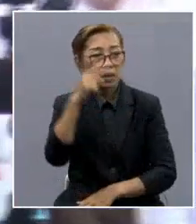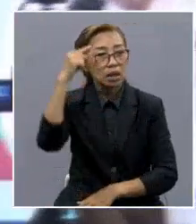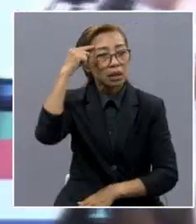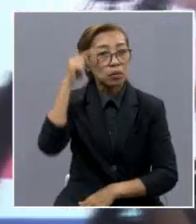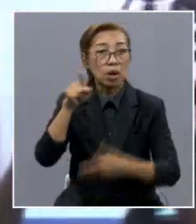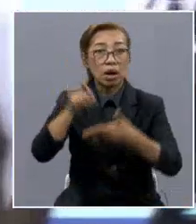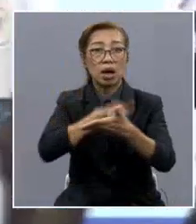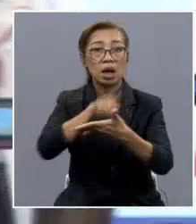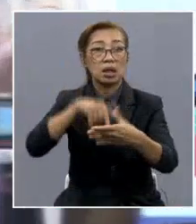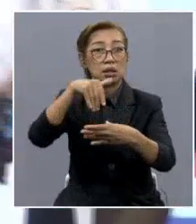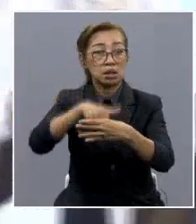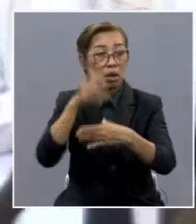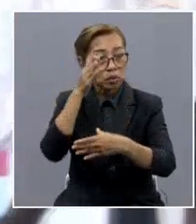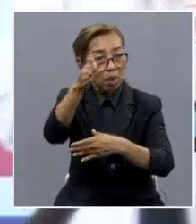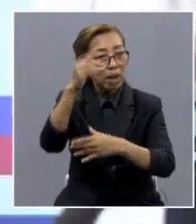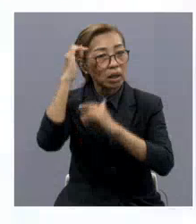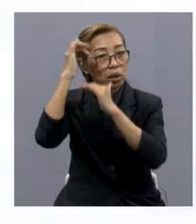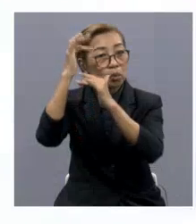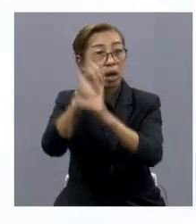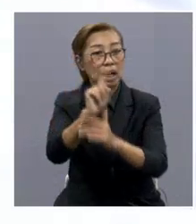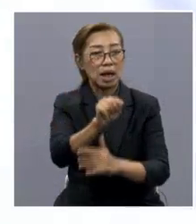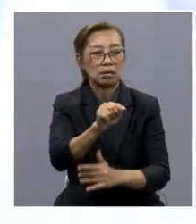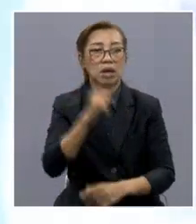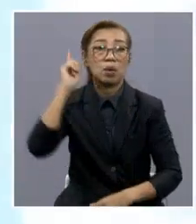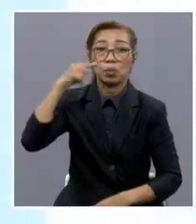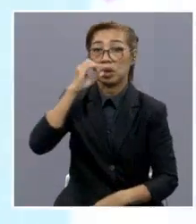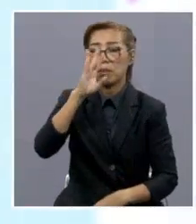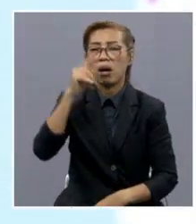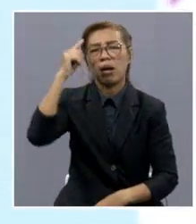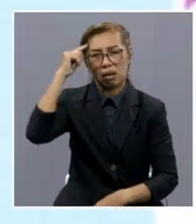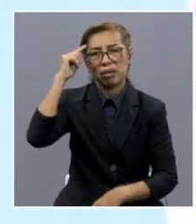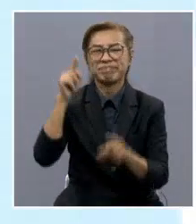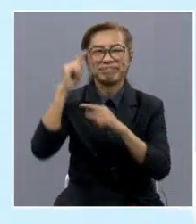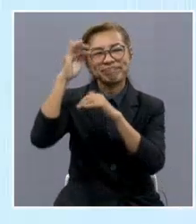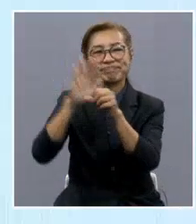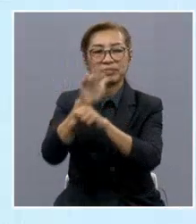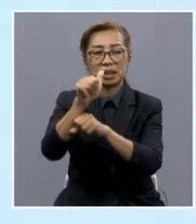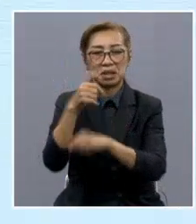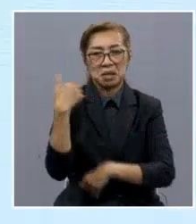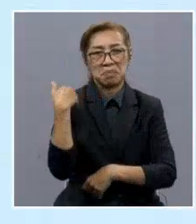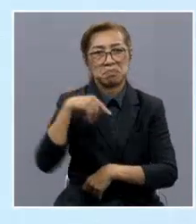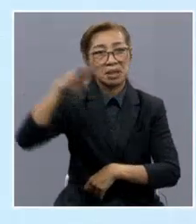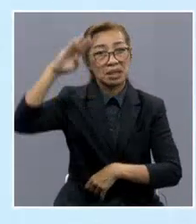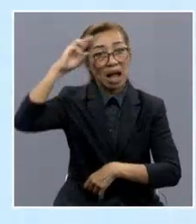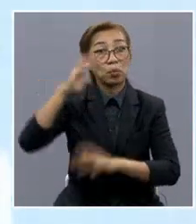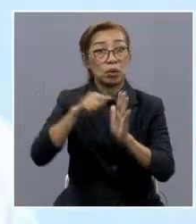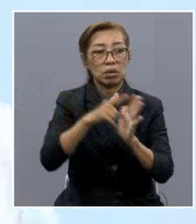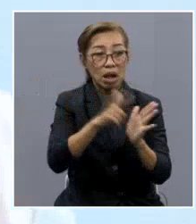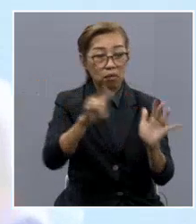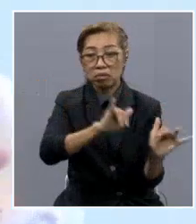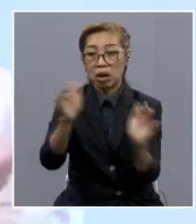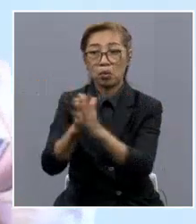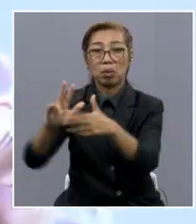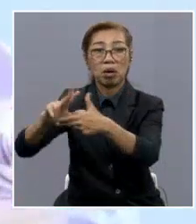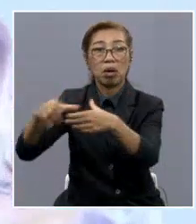การเลือกตั้งอย่างไรคุณกฤษพรบอกว่าก็วางเอาไว้ไม่มากนะต้องยอมรับว่ามีส.ส.ตามอน้อยไปอยู่พลังประชารัฐเพื่อไปช่วยงาน